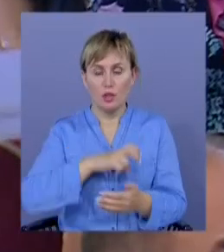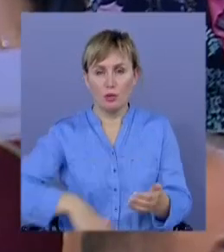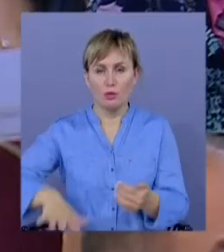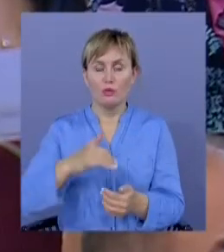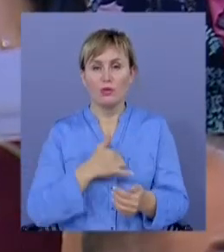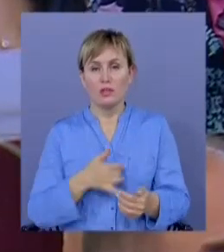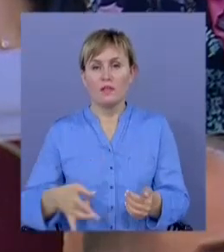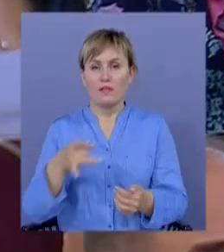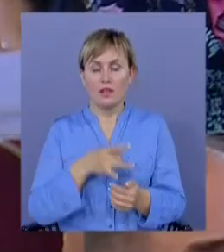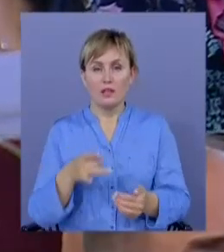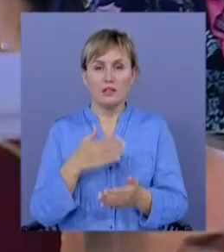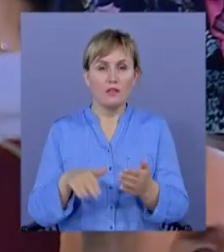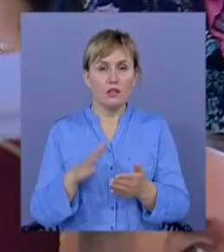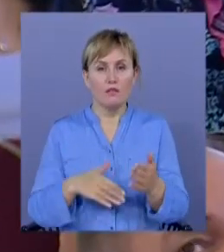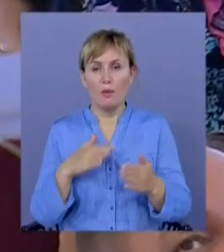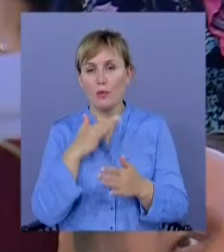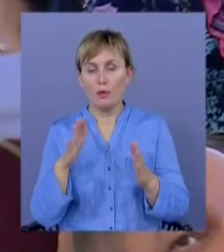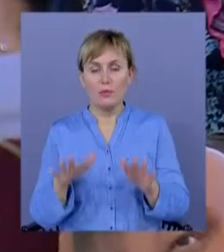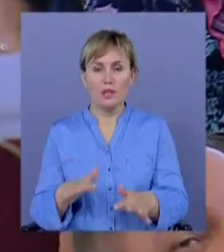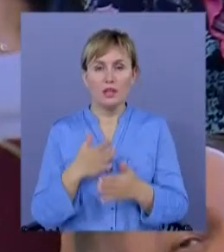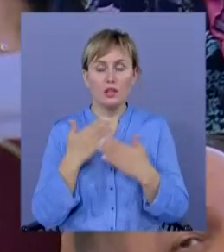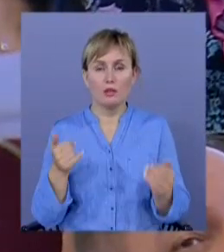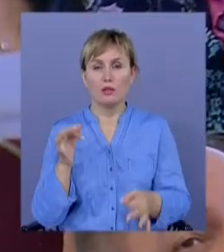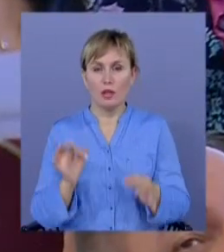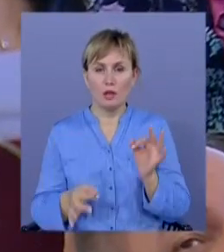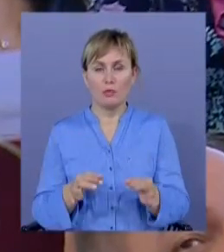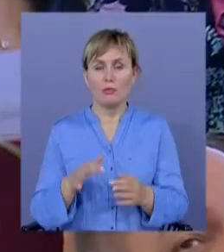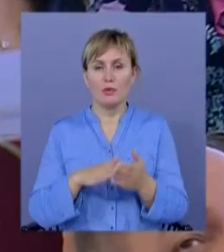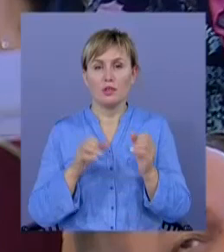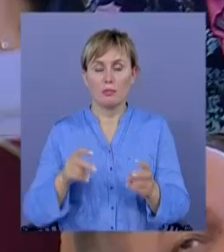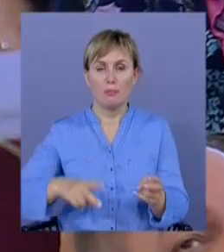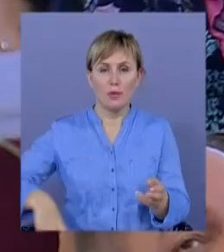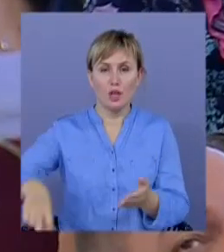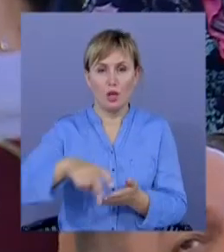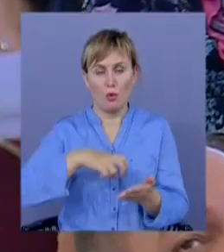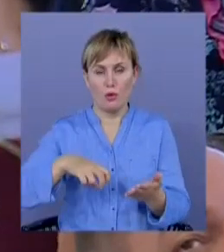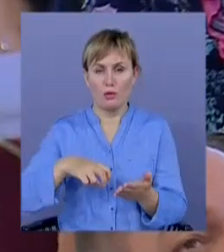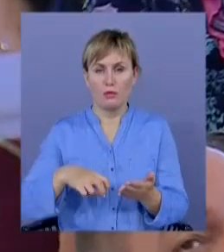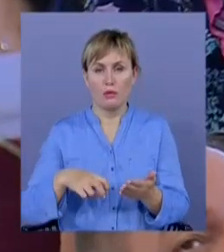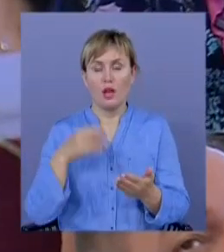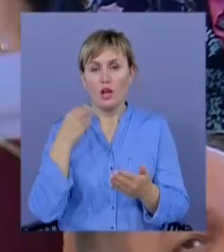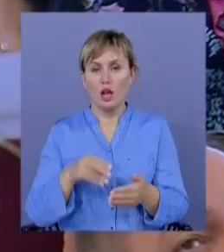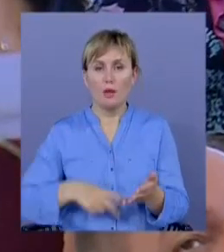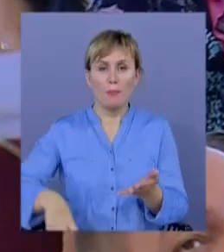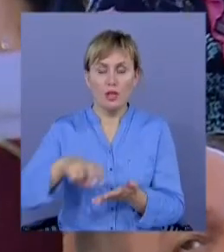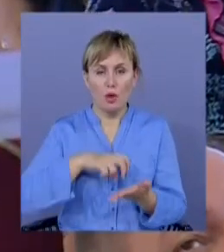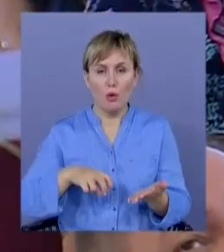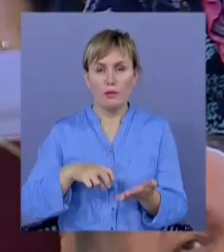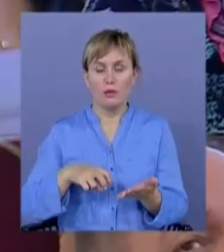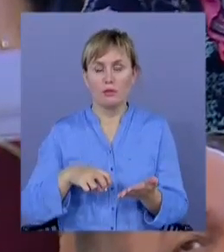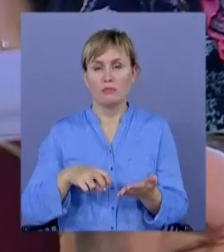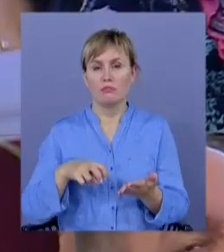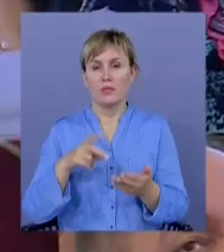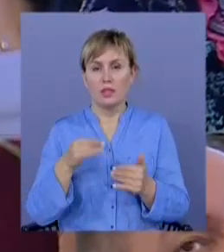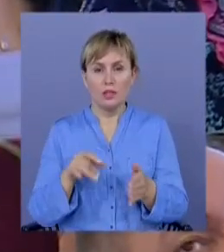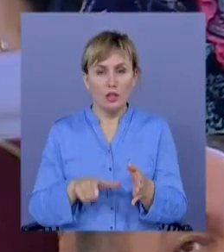У нас в районе совершенно во многих местах нет нормальных, безопасных пешеходных переходов. Качество пешеходных